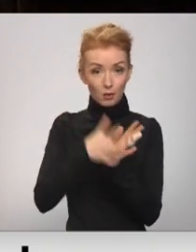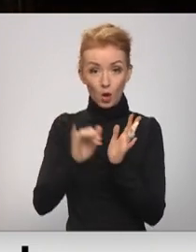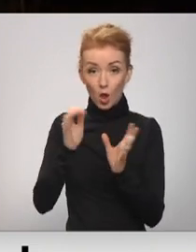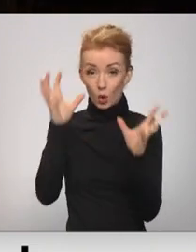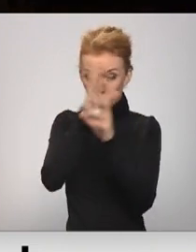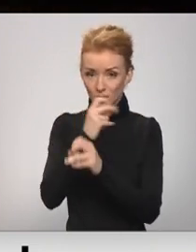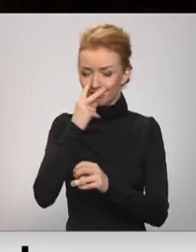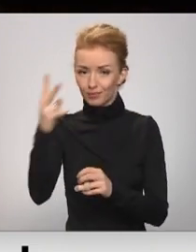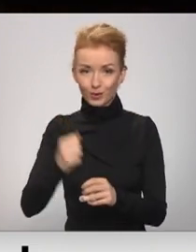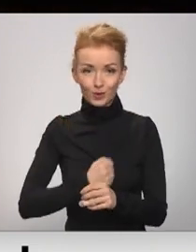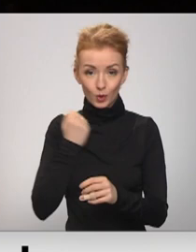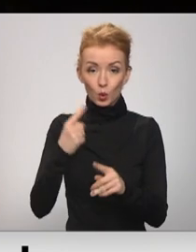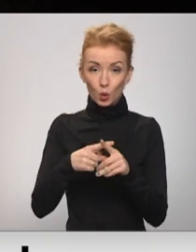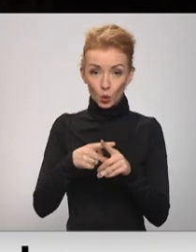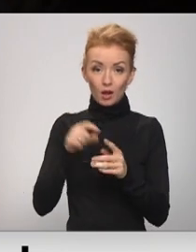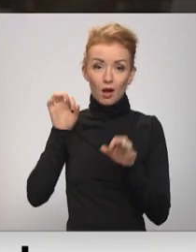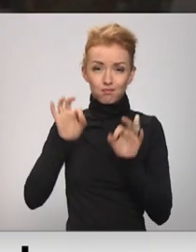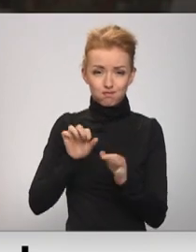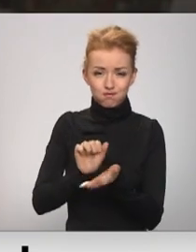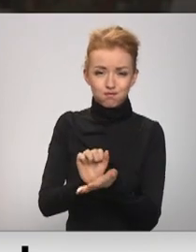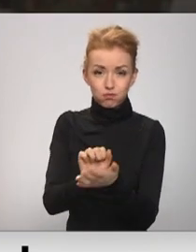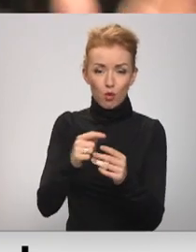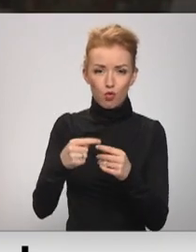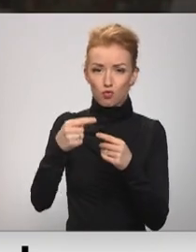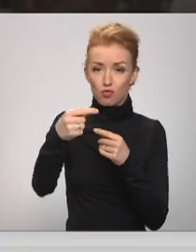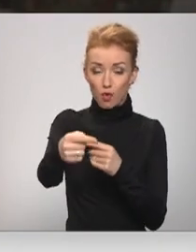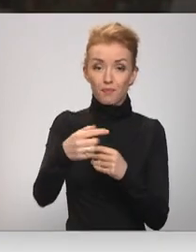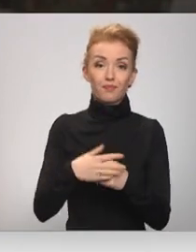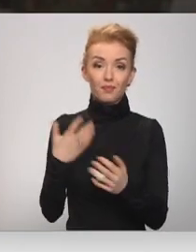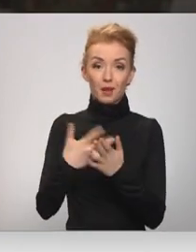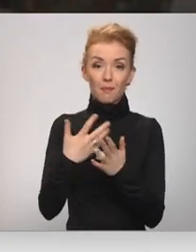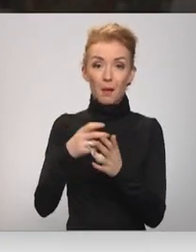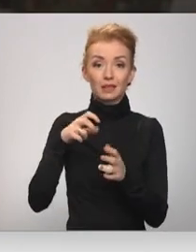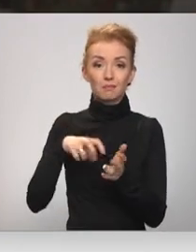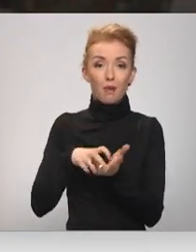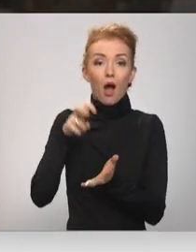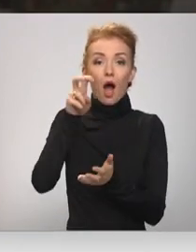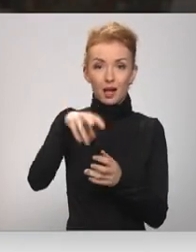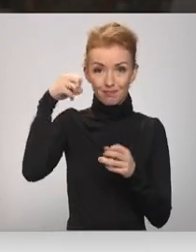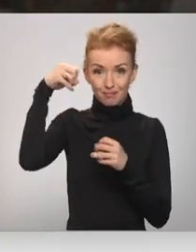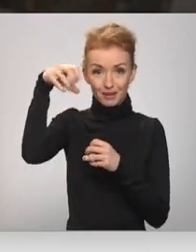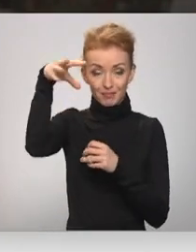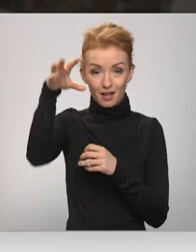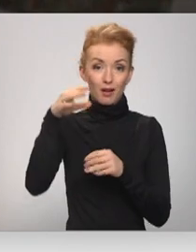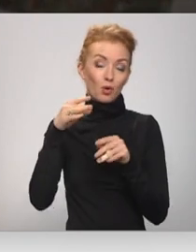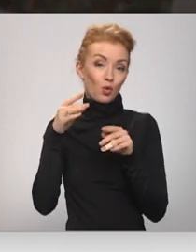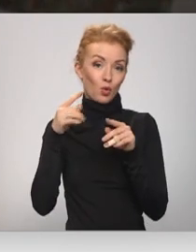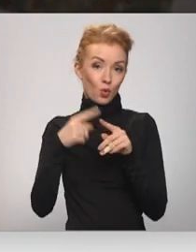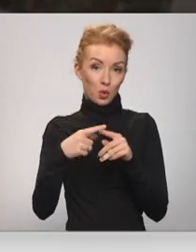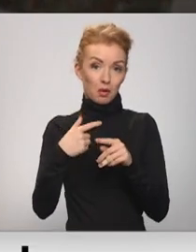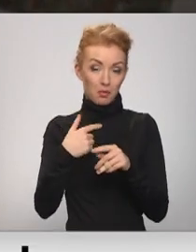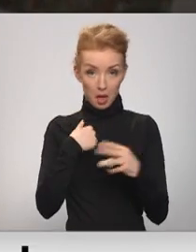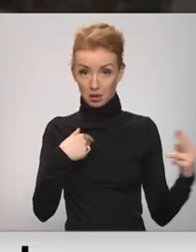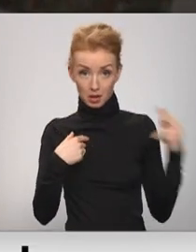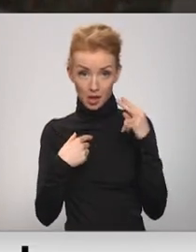grūtāk pamanīt, un bremzēšanas ceļš ir garāks. Tas, ka mums ir apgaismot gāja pārē, kur it kā es taču esmu